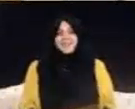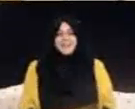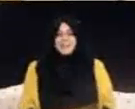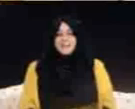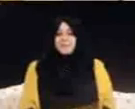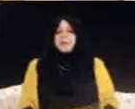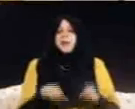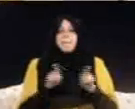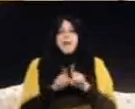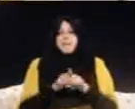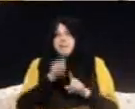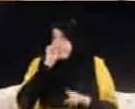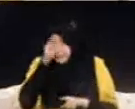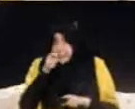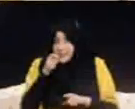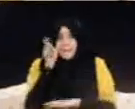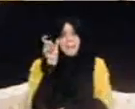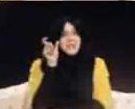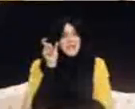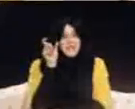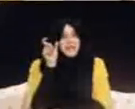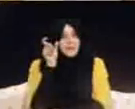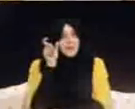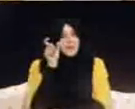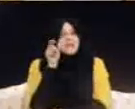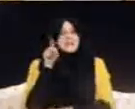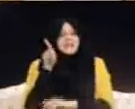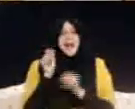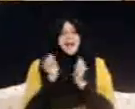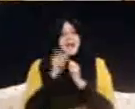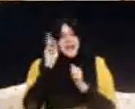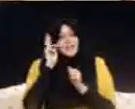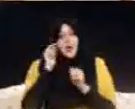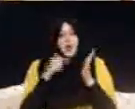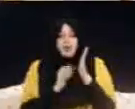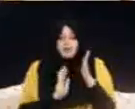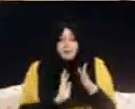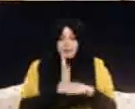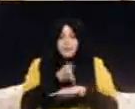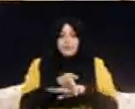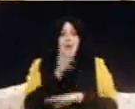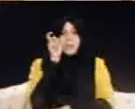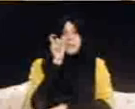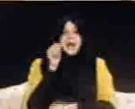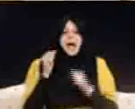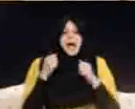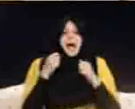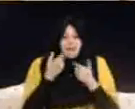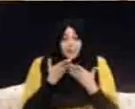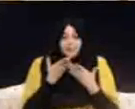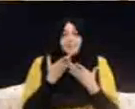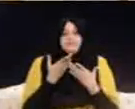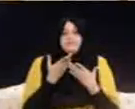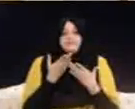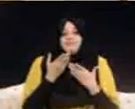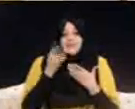صلاة تحية المسجد أيضا هي نافلة ذات سبب، يعني بسبب